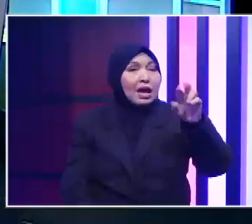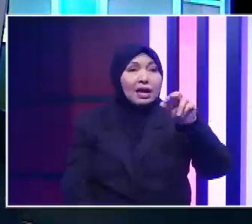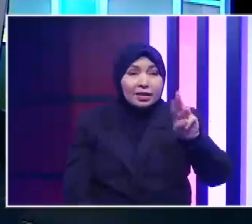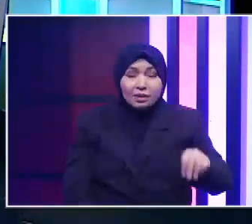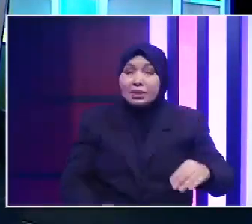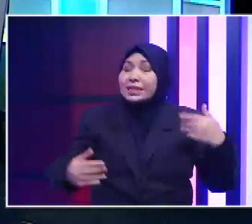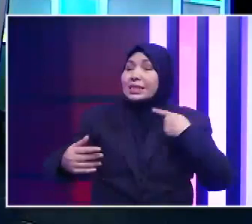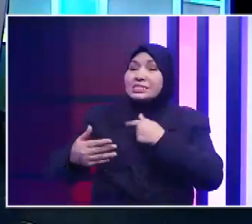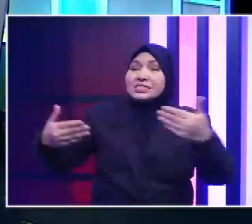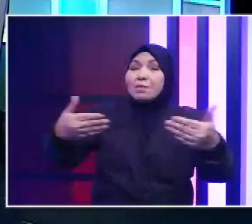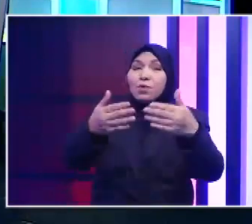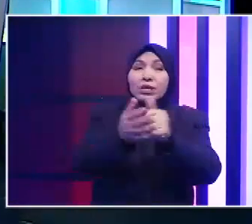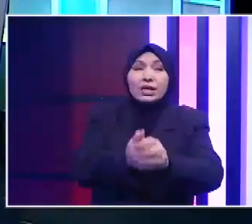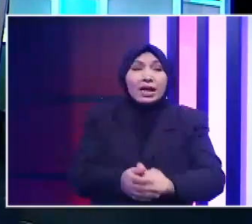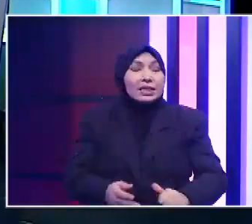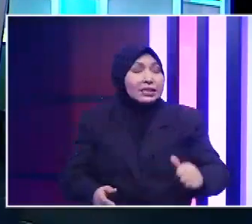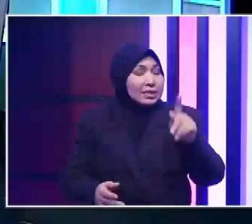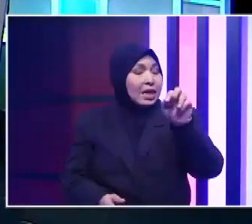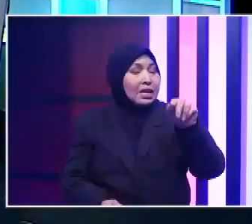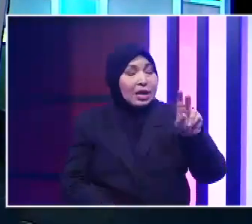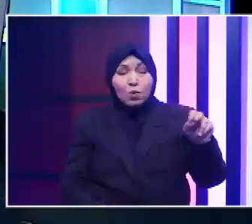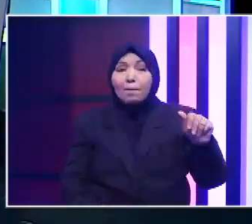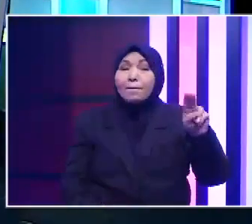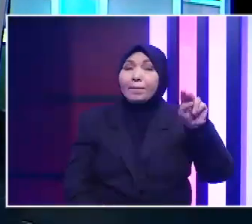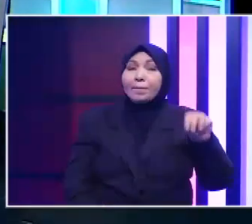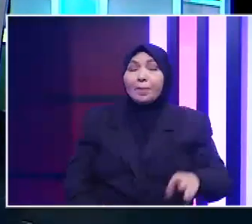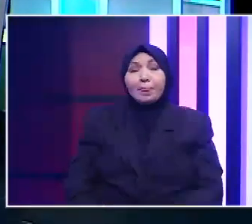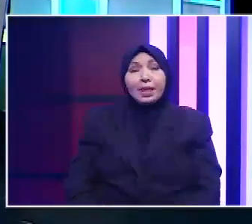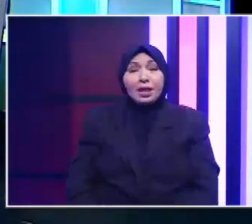sambung adegan tarannum aja harga pada akhir